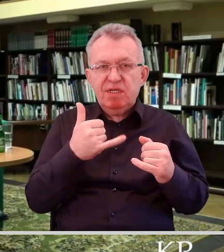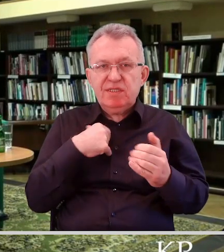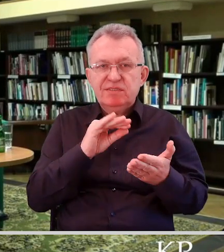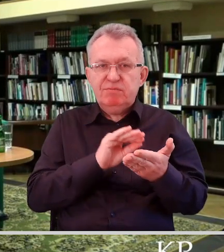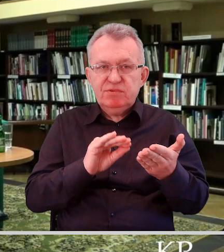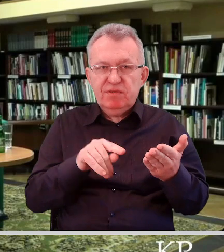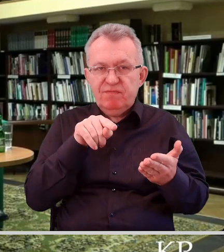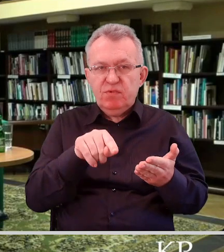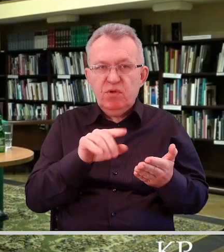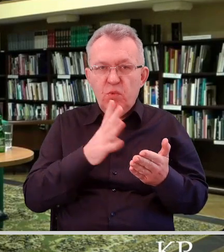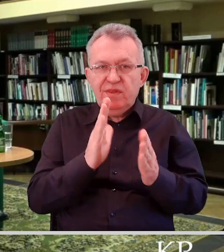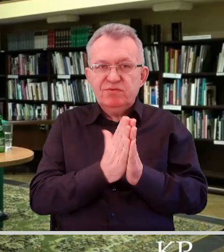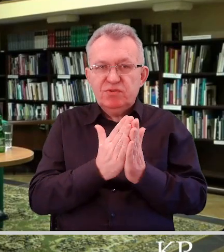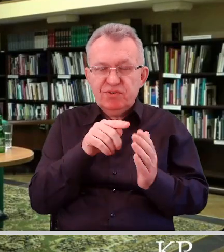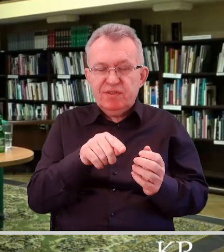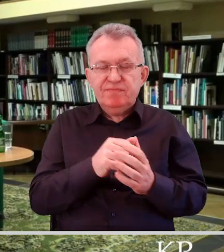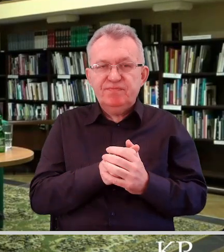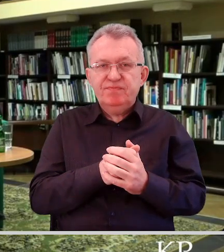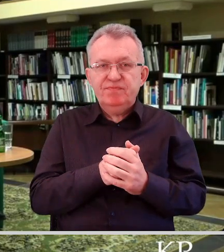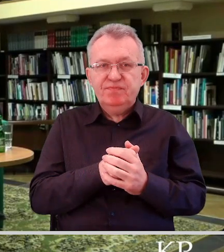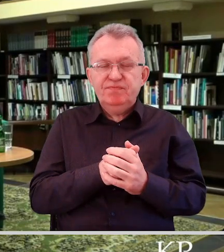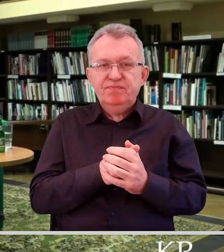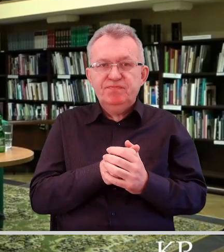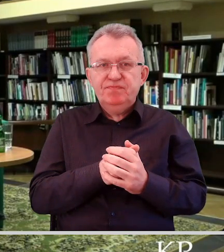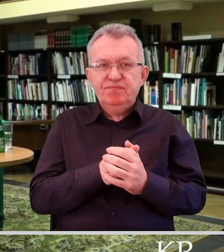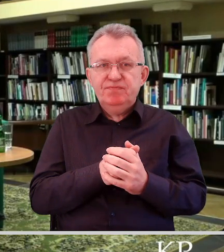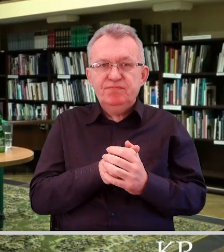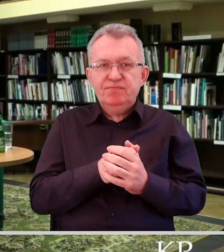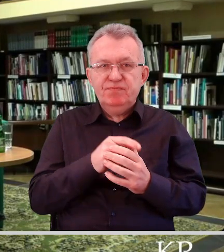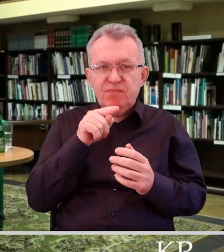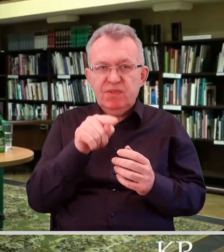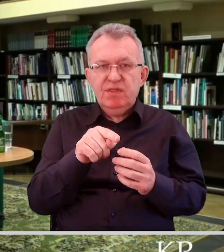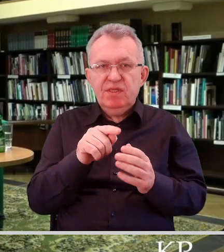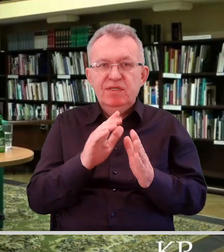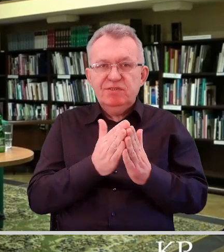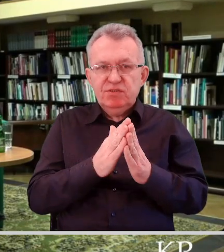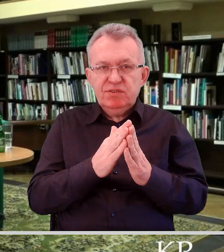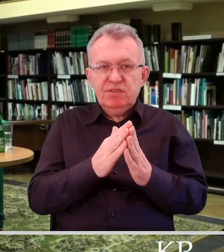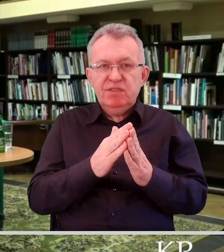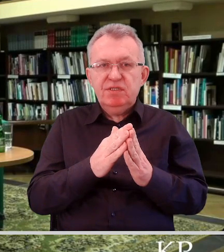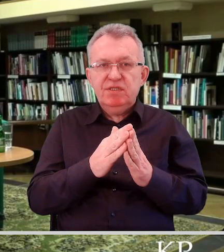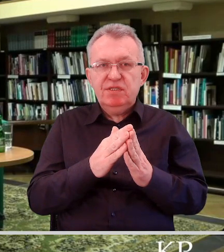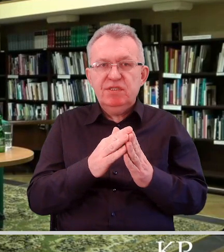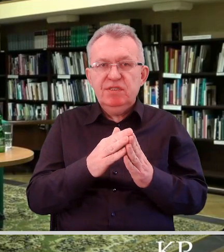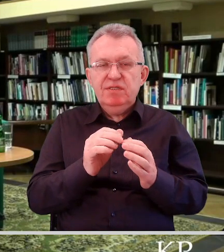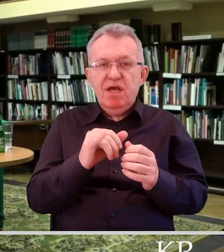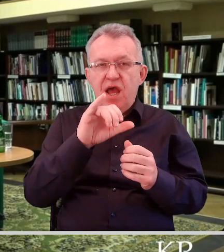zapisane w tym ładnym zeszycie, który jest zeszytem Alicji w Krainie